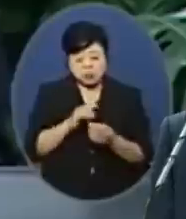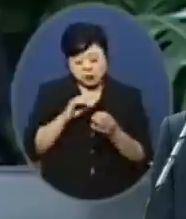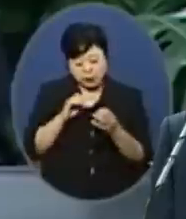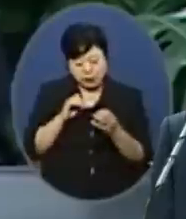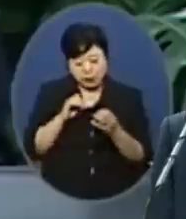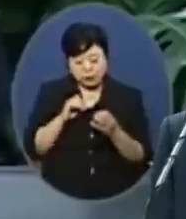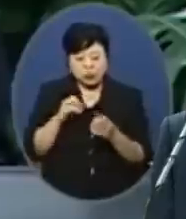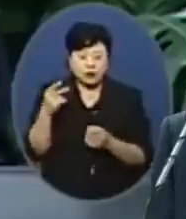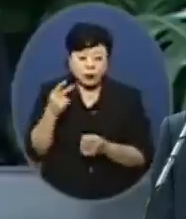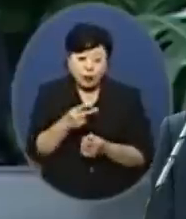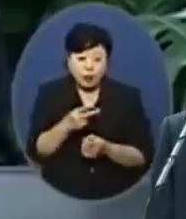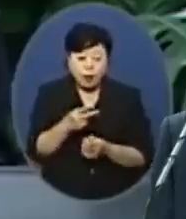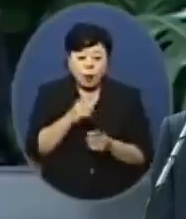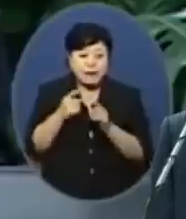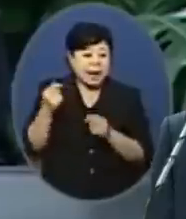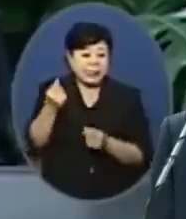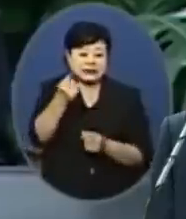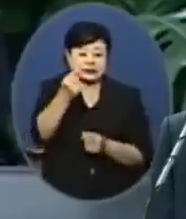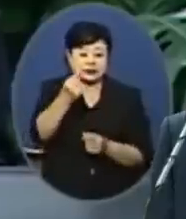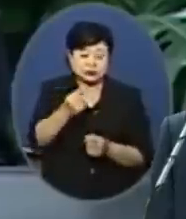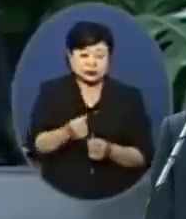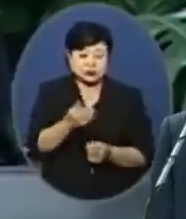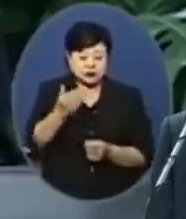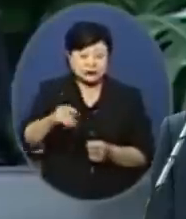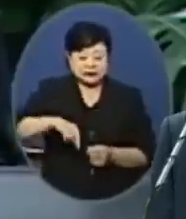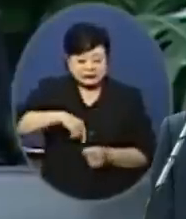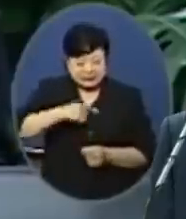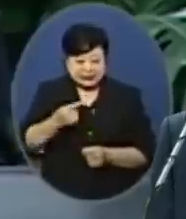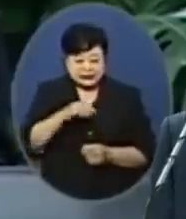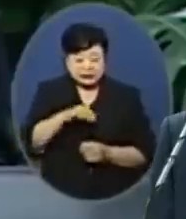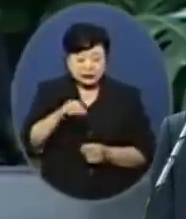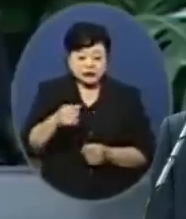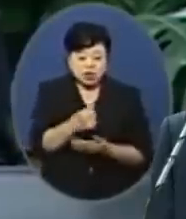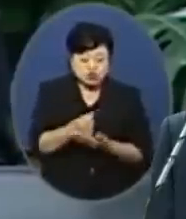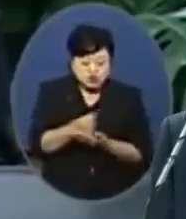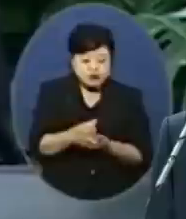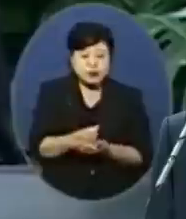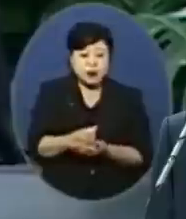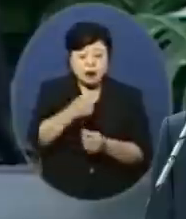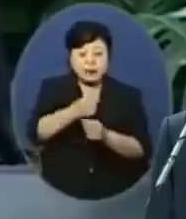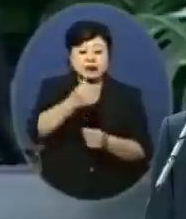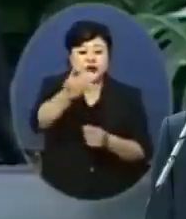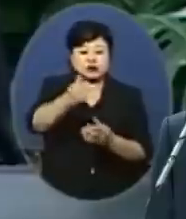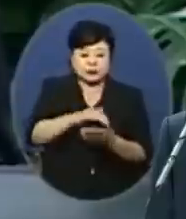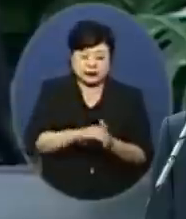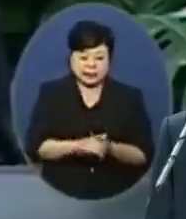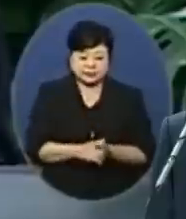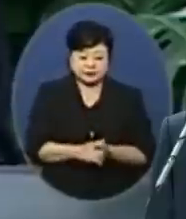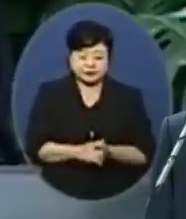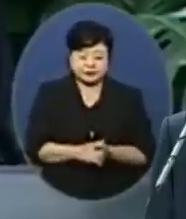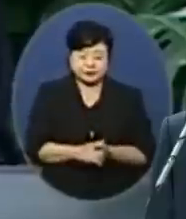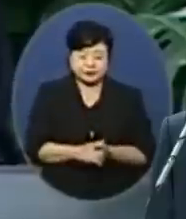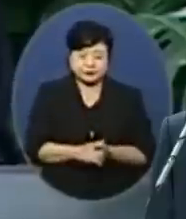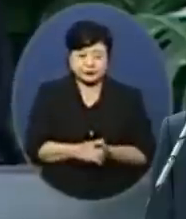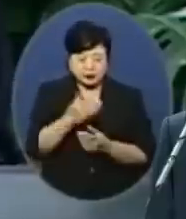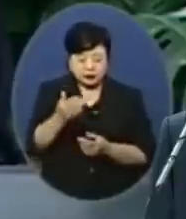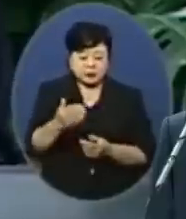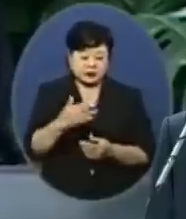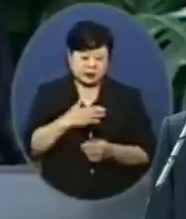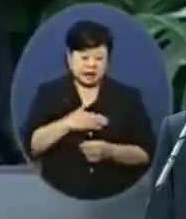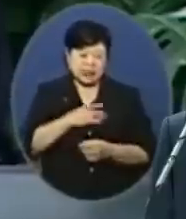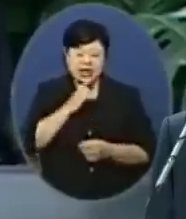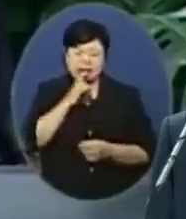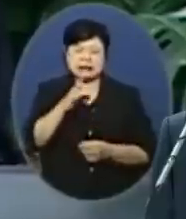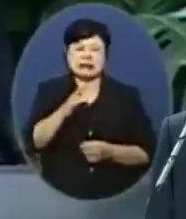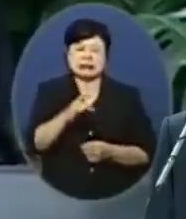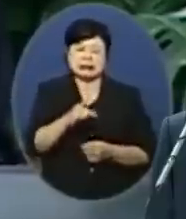하는 것만 아니라 그 말로서 여러분 자신이나 이웃의 운명을 만들어가는 것입니다. 여러분이 나는 안